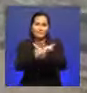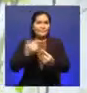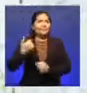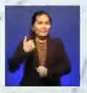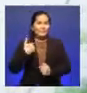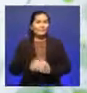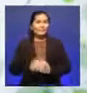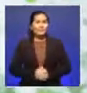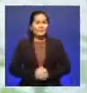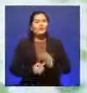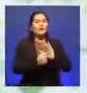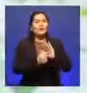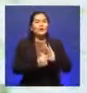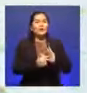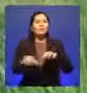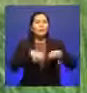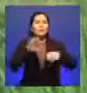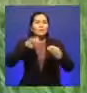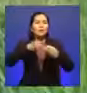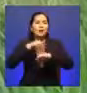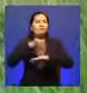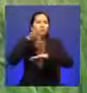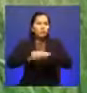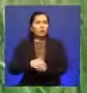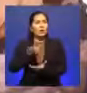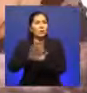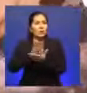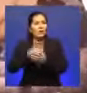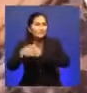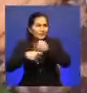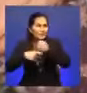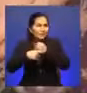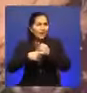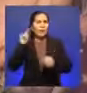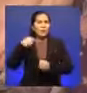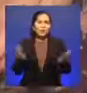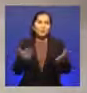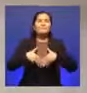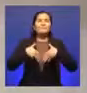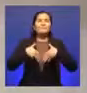แหวงเช่นอาสาปราบยุงโรงเรียนชาวนาสตรีสร้างสุข